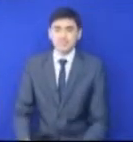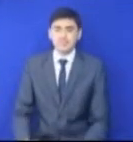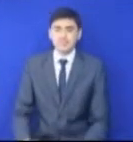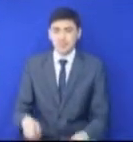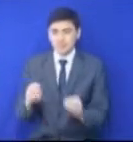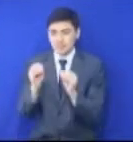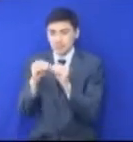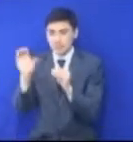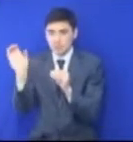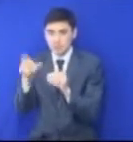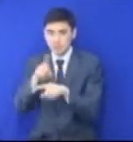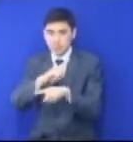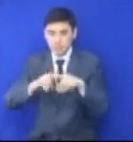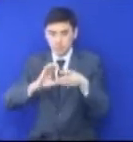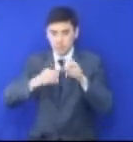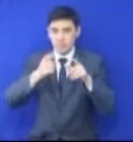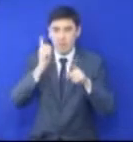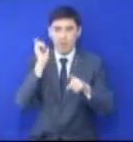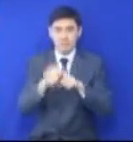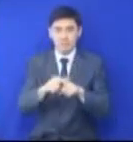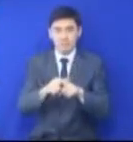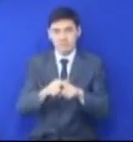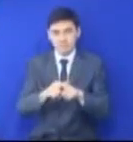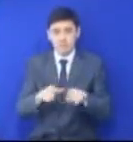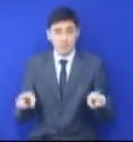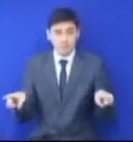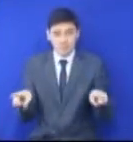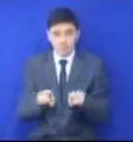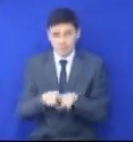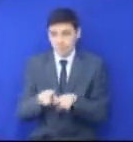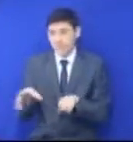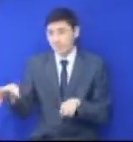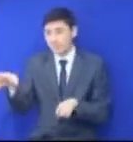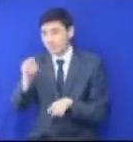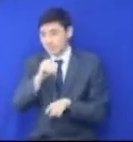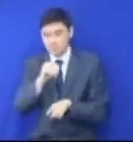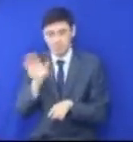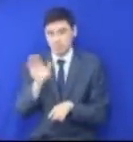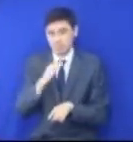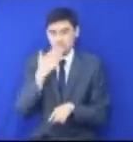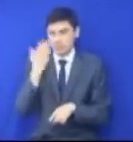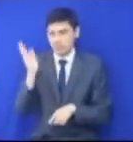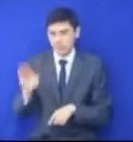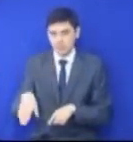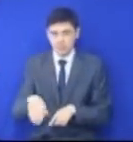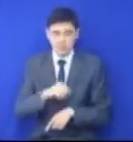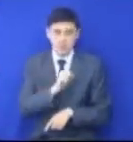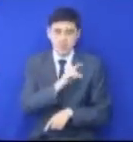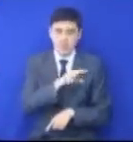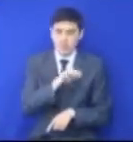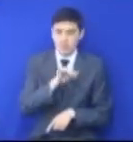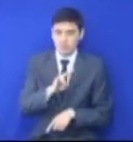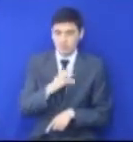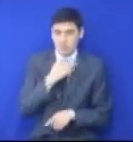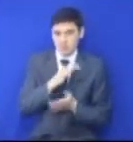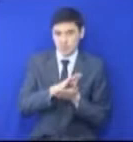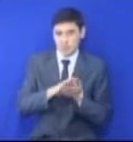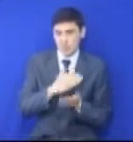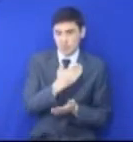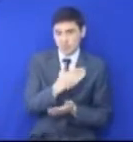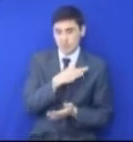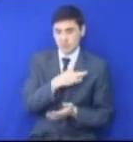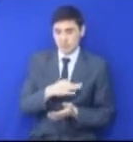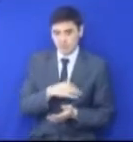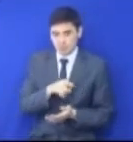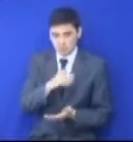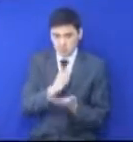10 секунд с небольшим, и кубик Рубика собран. Добиться такого результата под силу далеко не каждому. Семичанин Арман Ашимов решил поддержать своего сына в этом